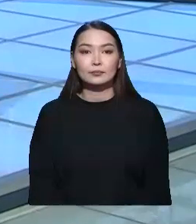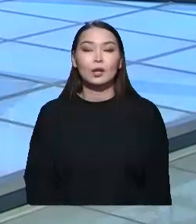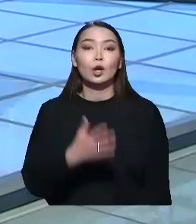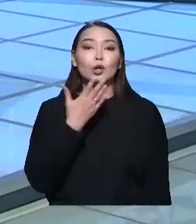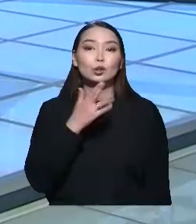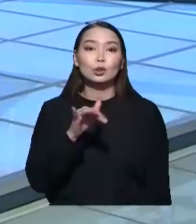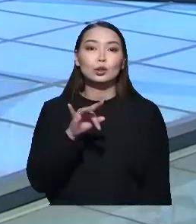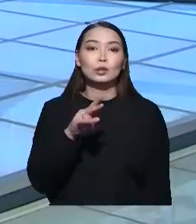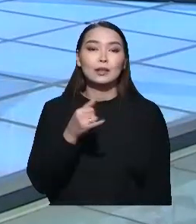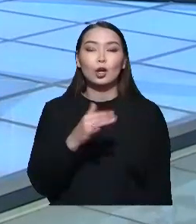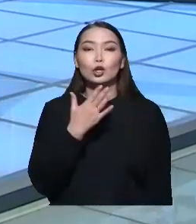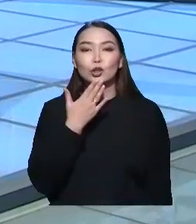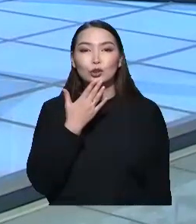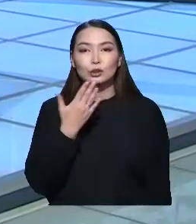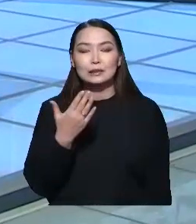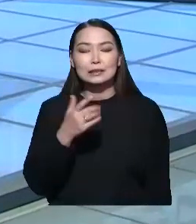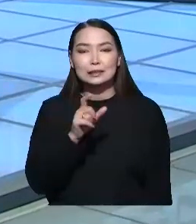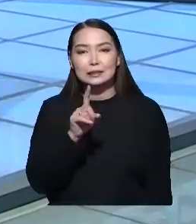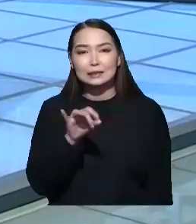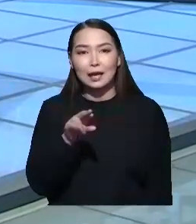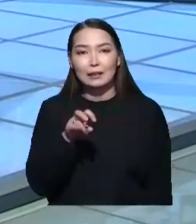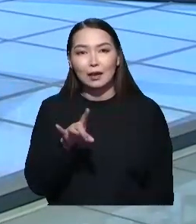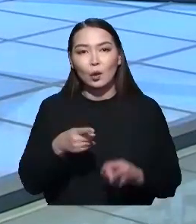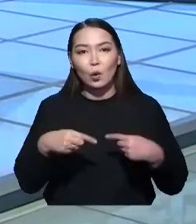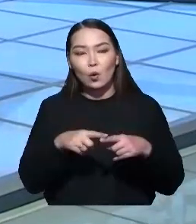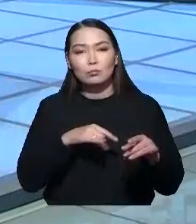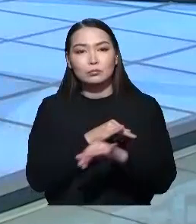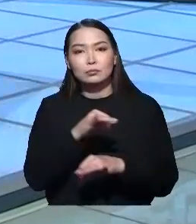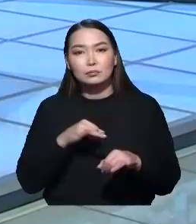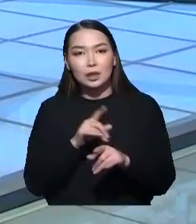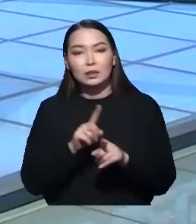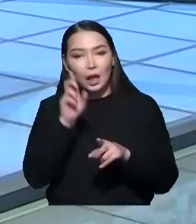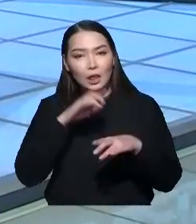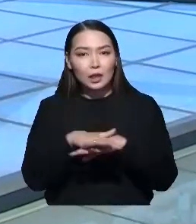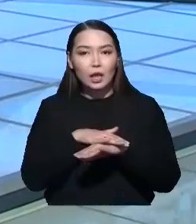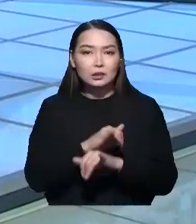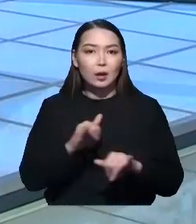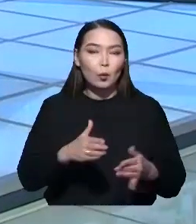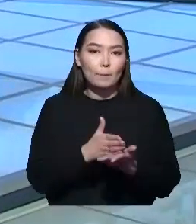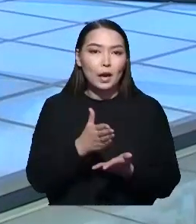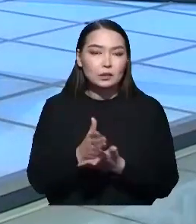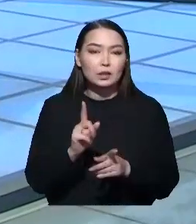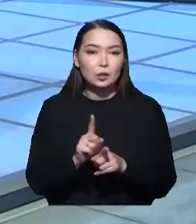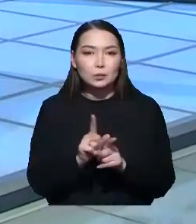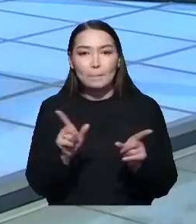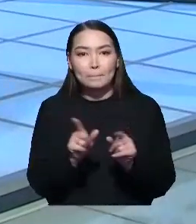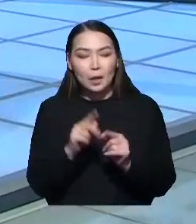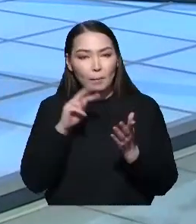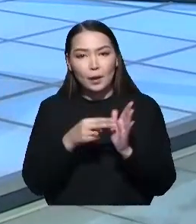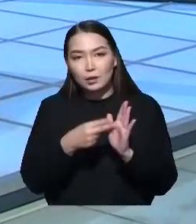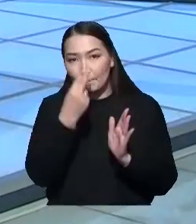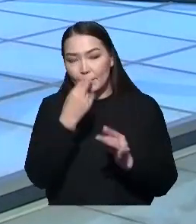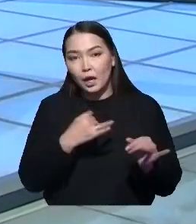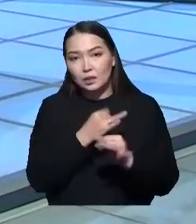Ұлттық құрылтай ұлт зиялыларының қоғамдағы қордаланған мәселелерді талқылайтын, ел дамуының бағыт-бағдарын айқындайтын бірегей платформаға айналды. Бұл